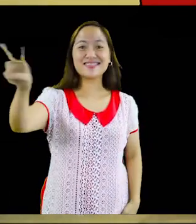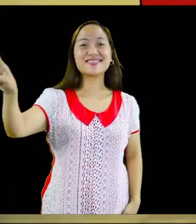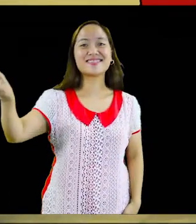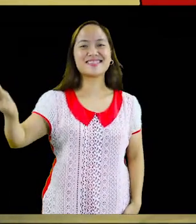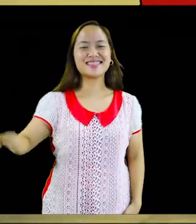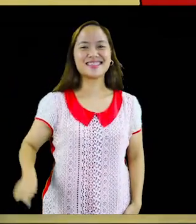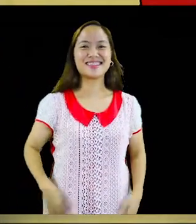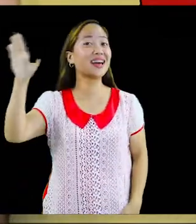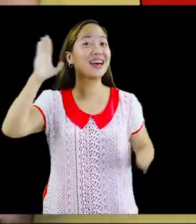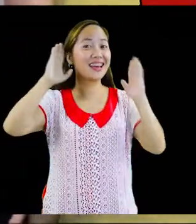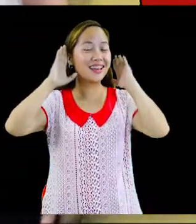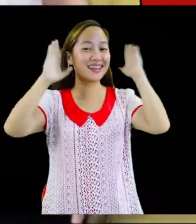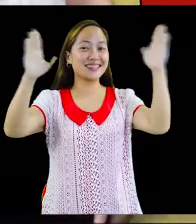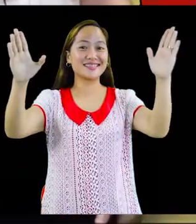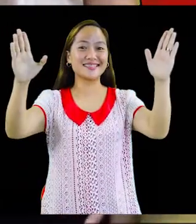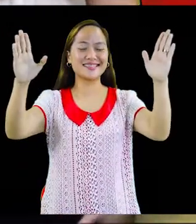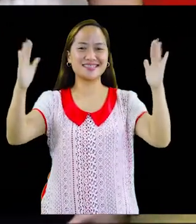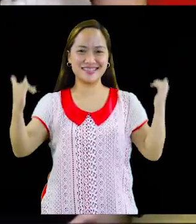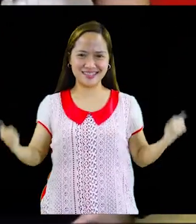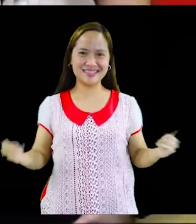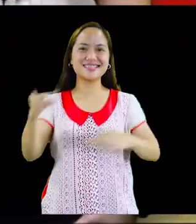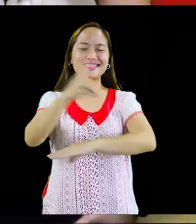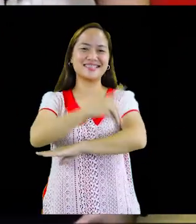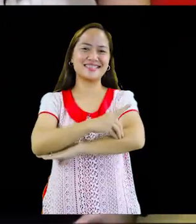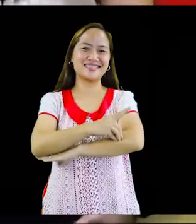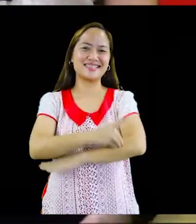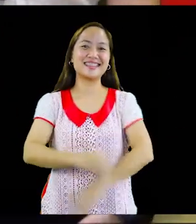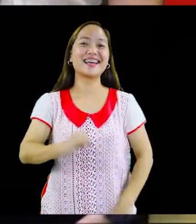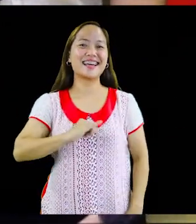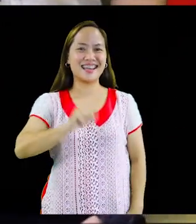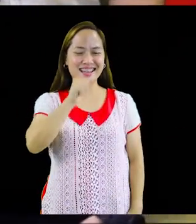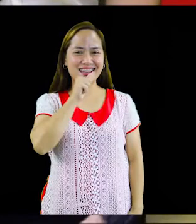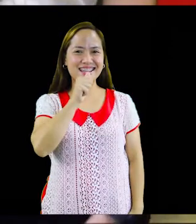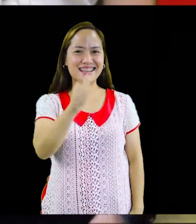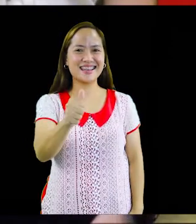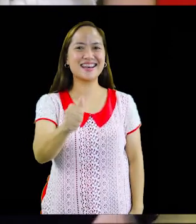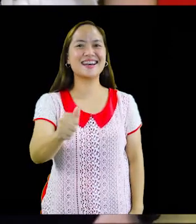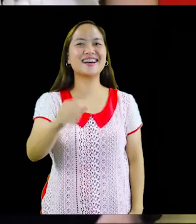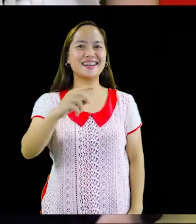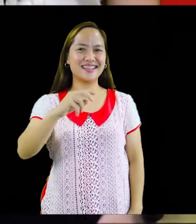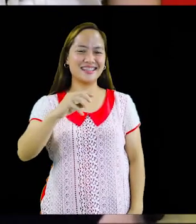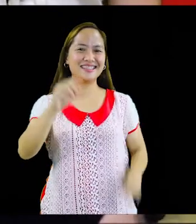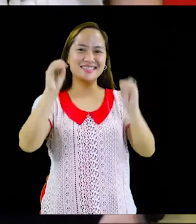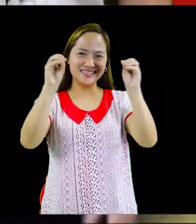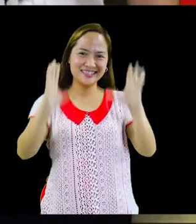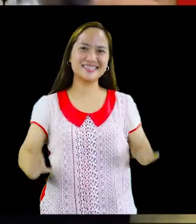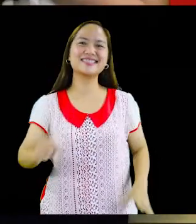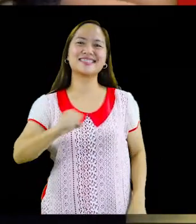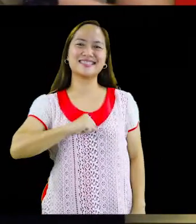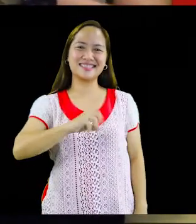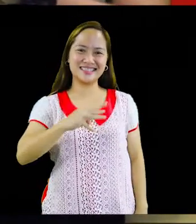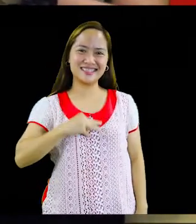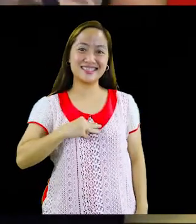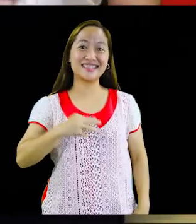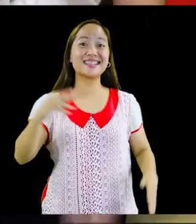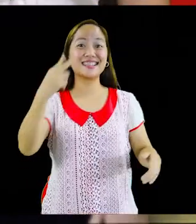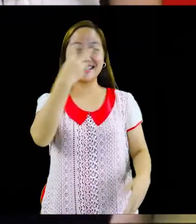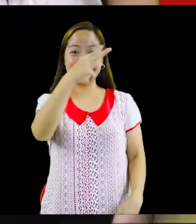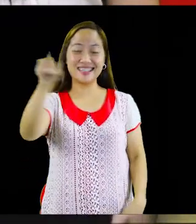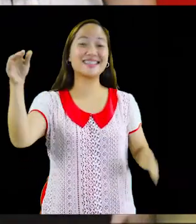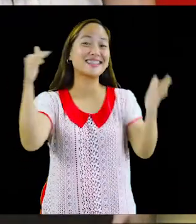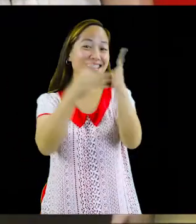learning episode. Ako, si Teacher Sarabel, makita-ay naman kita sa sunod nga episode. Halong